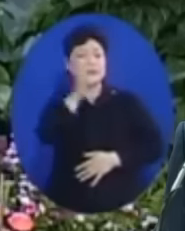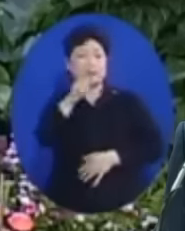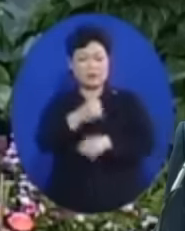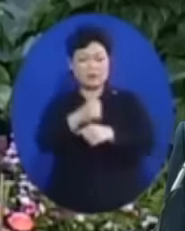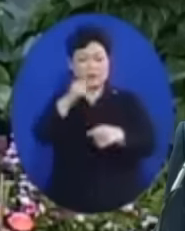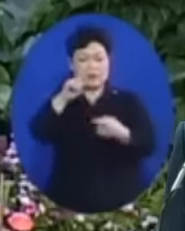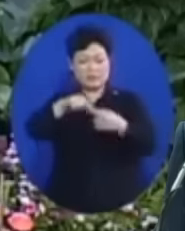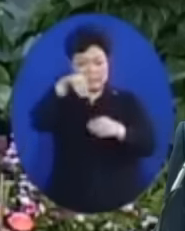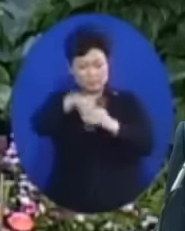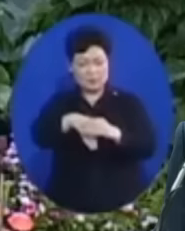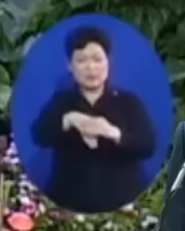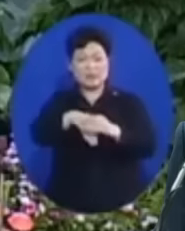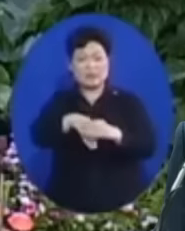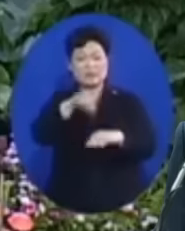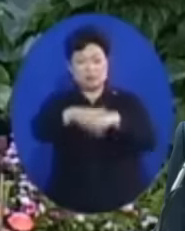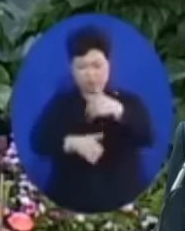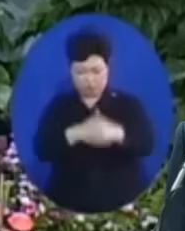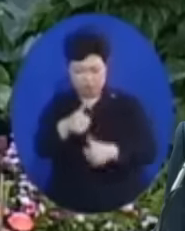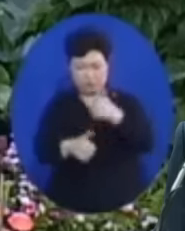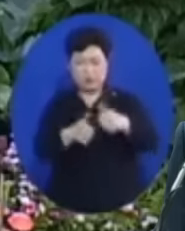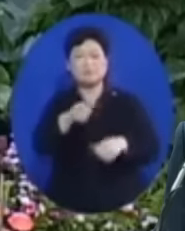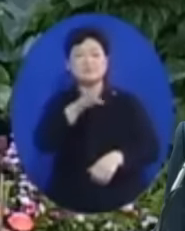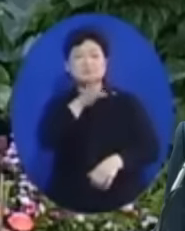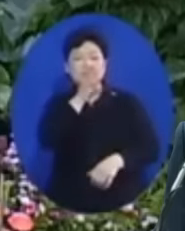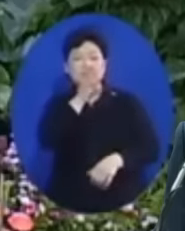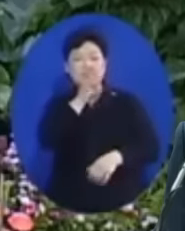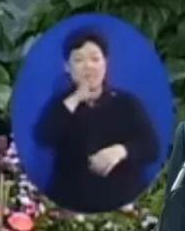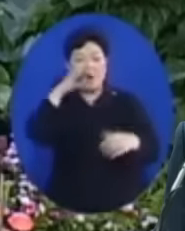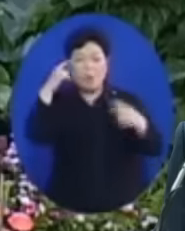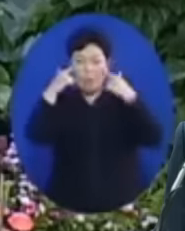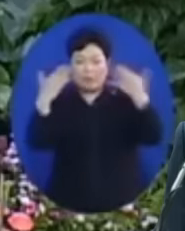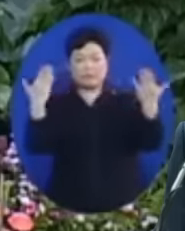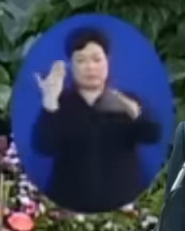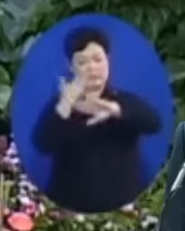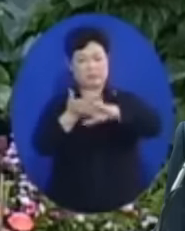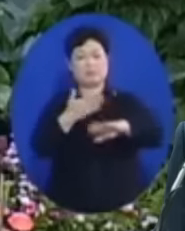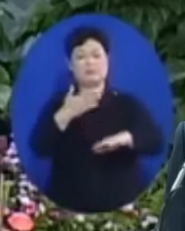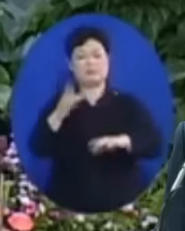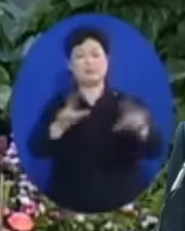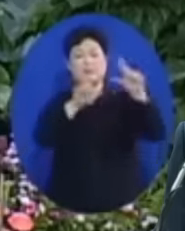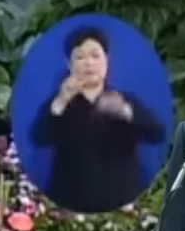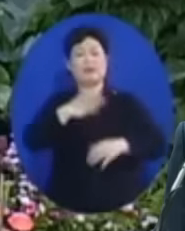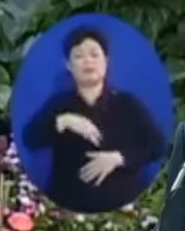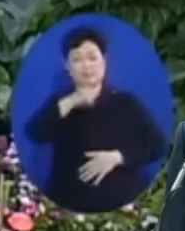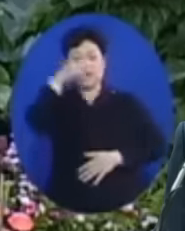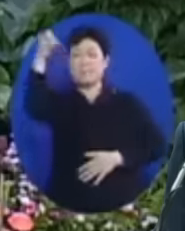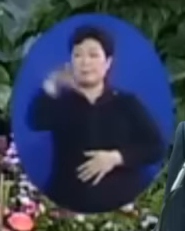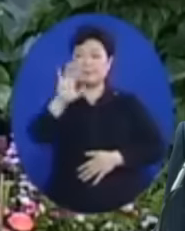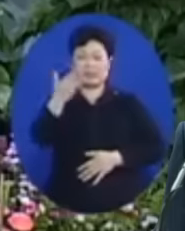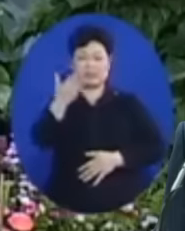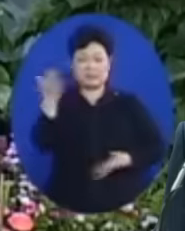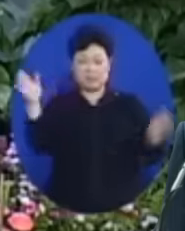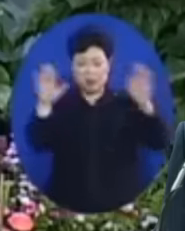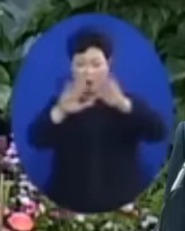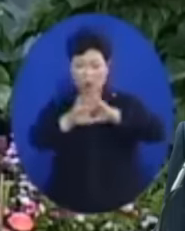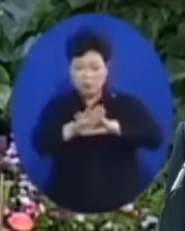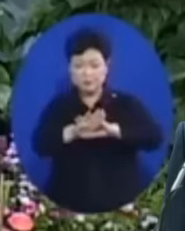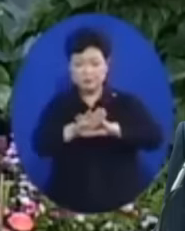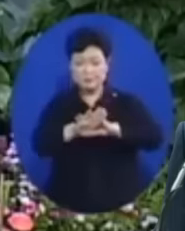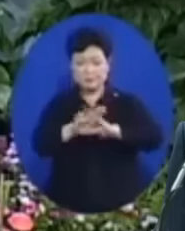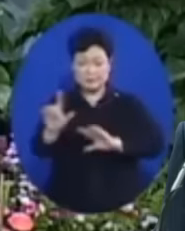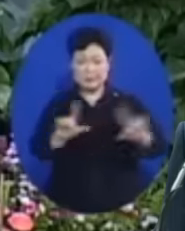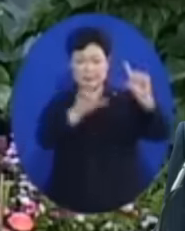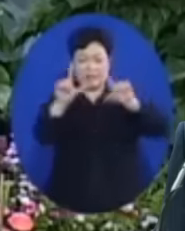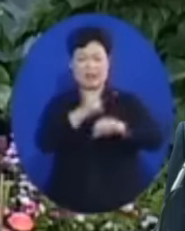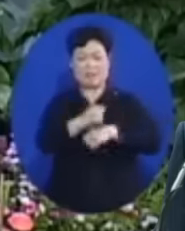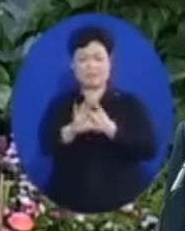것을 심는가에 따라 후손들은 확연히 달라지는 삶을 살게 되는 것입니다. 우리가 빛 대신 어두움의